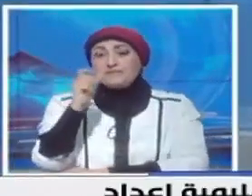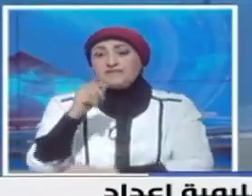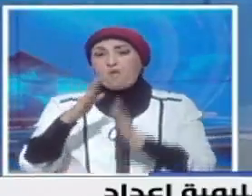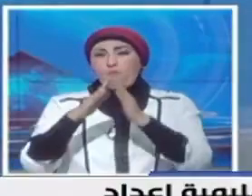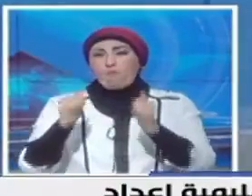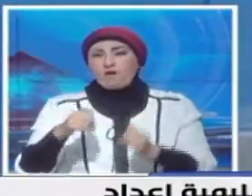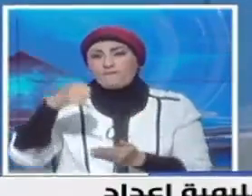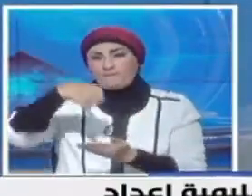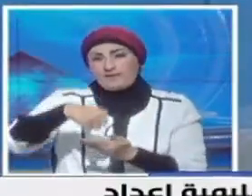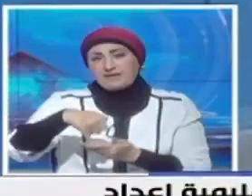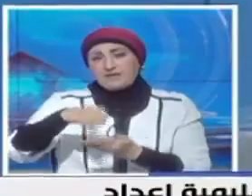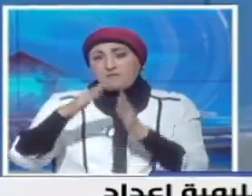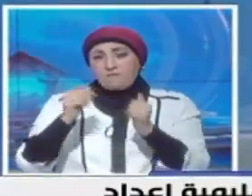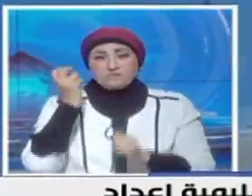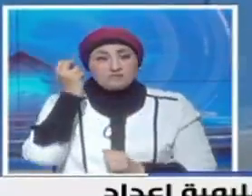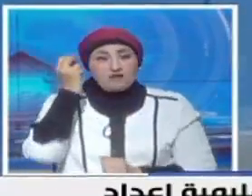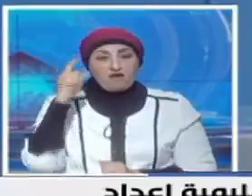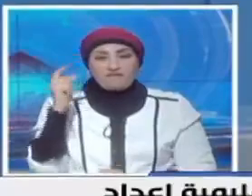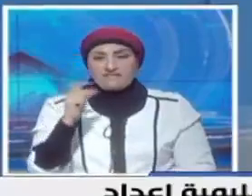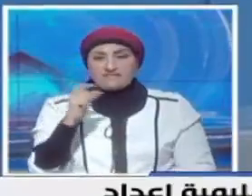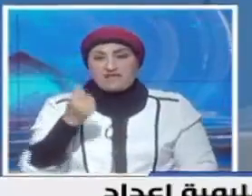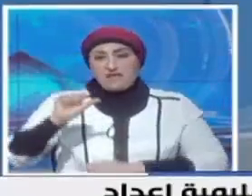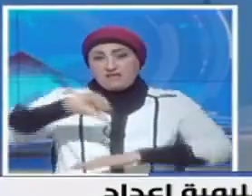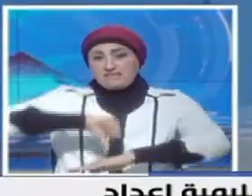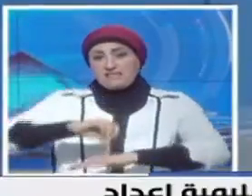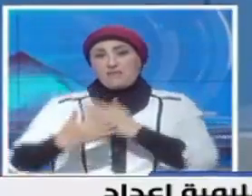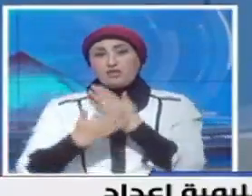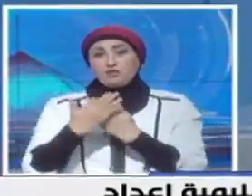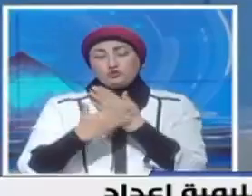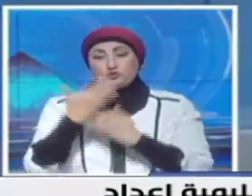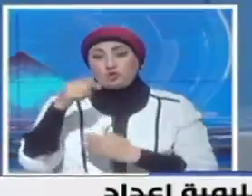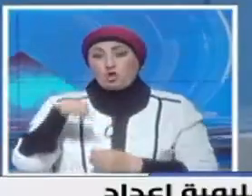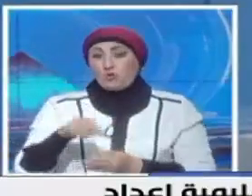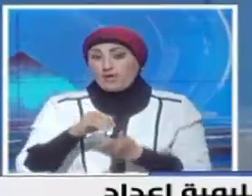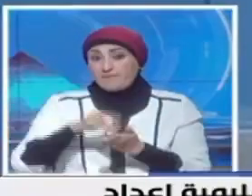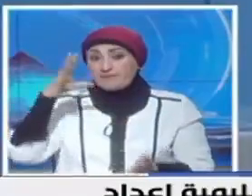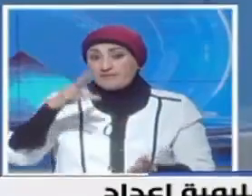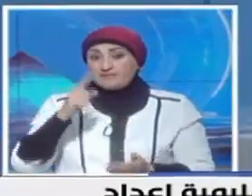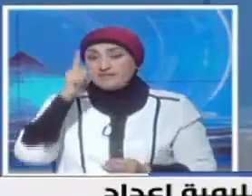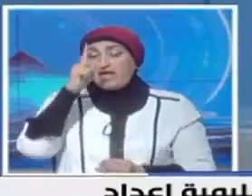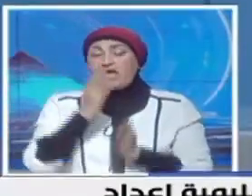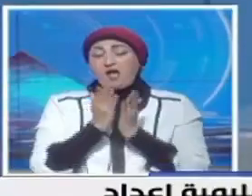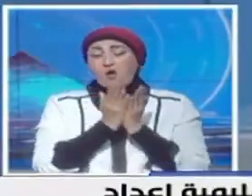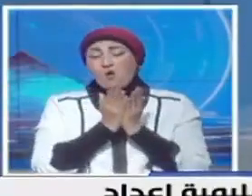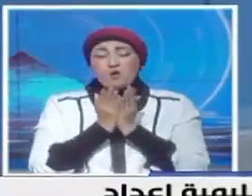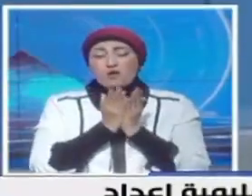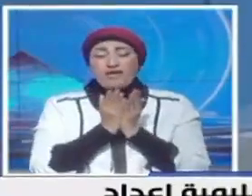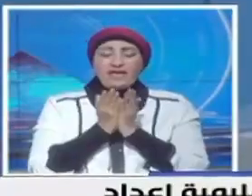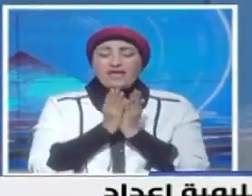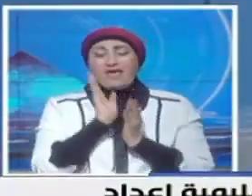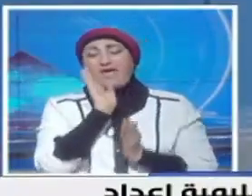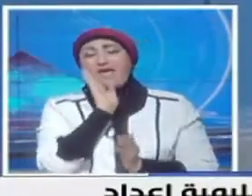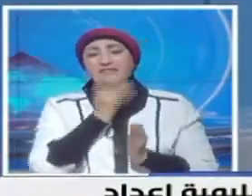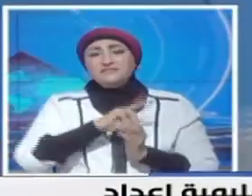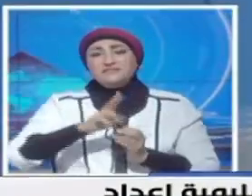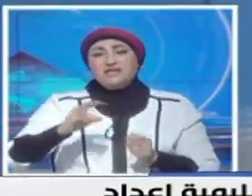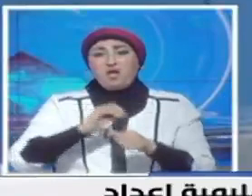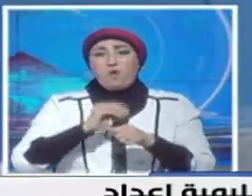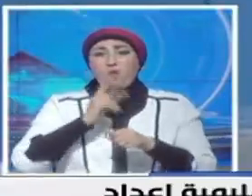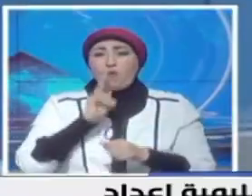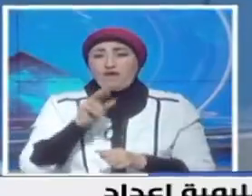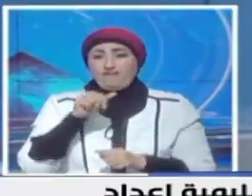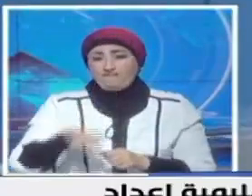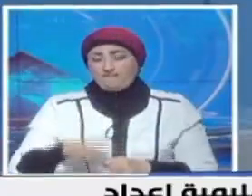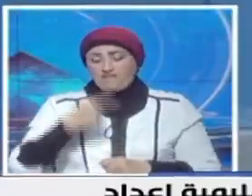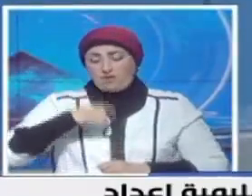مصر بمركز مصر الثقافي الإسلامي بالعاصمة الإدارية الجديدة وإطلاق مراكز تلاوة القرآن الكريم على